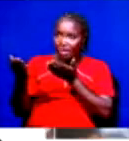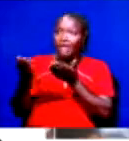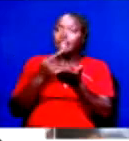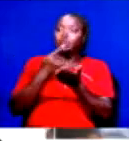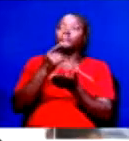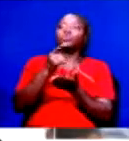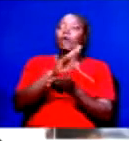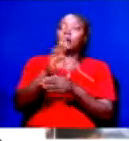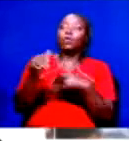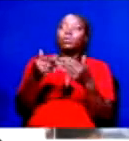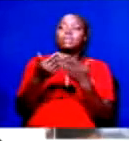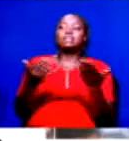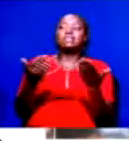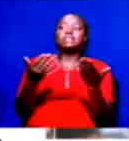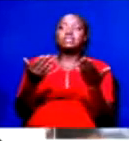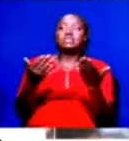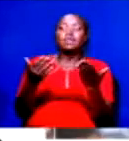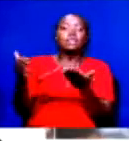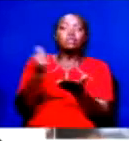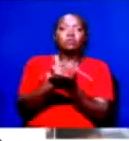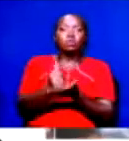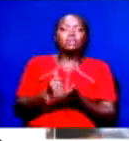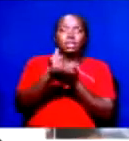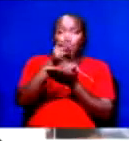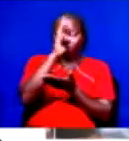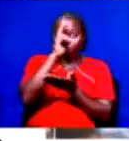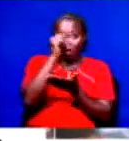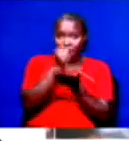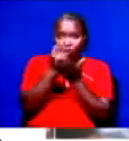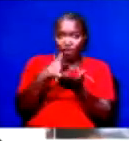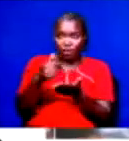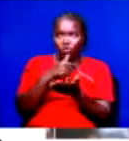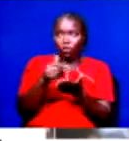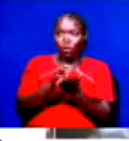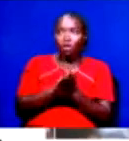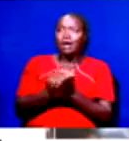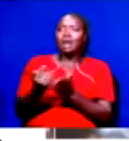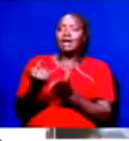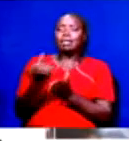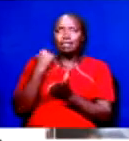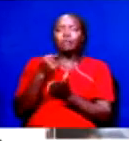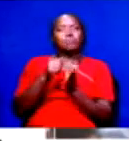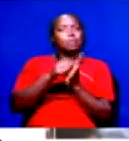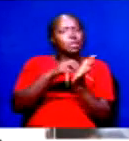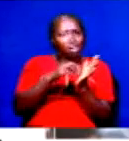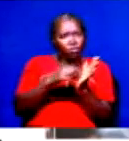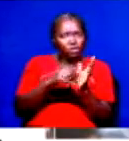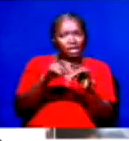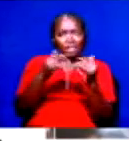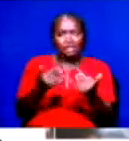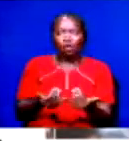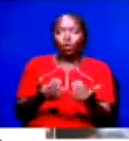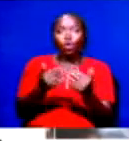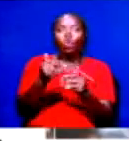na hiyo equipment wanajeshi, wasaidiane na ofisa wetu. Tumepoteza mwingine jana ambaye anatoka Machakos, na sasa tunaambia